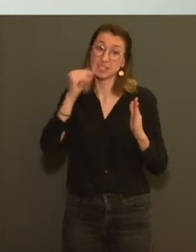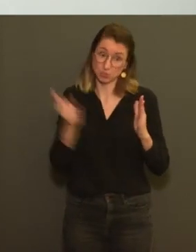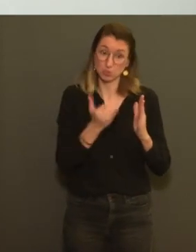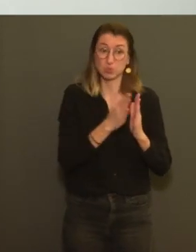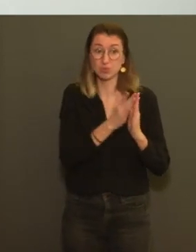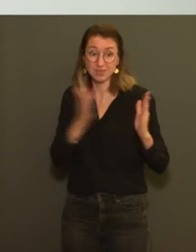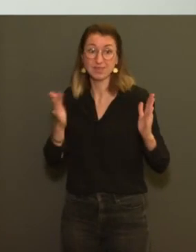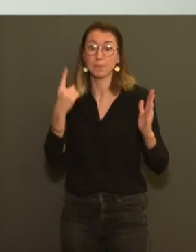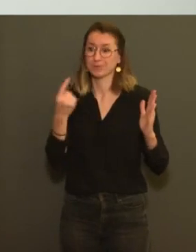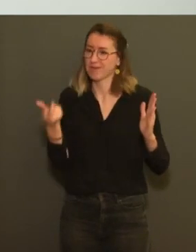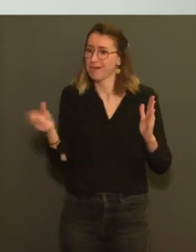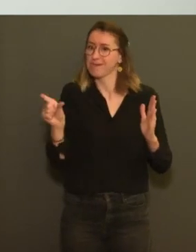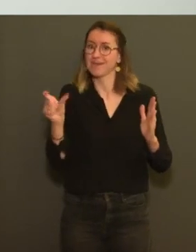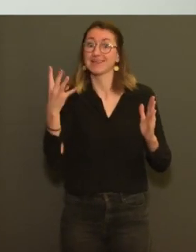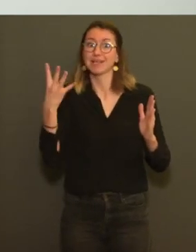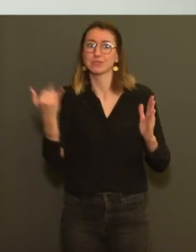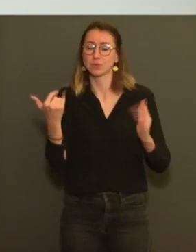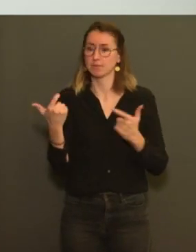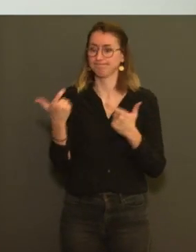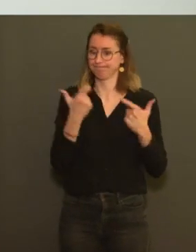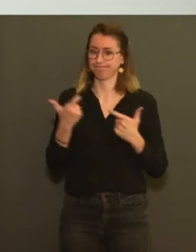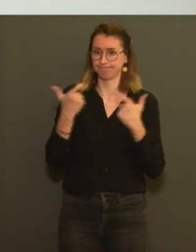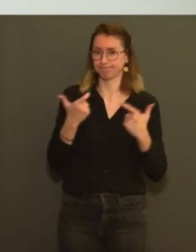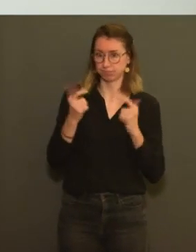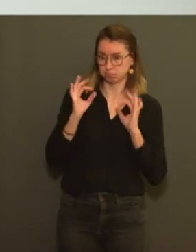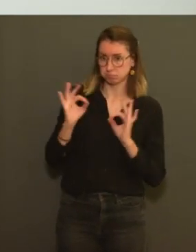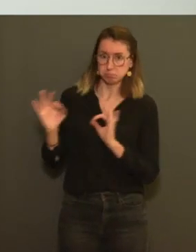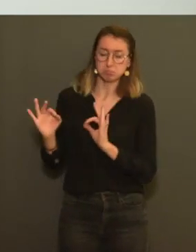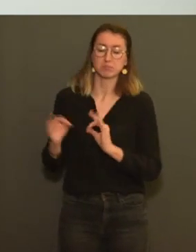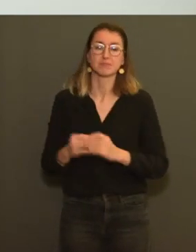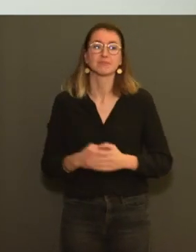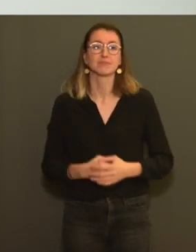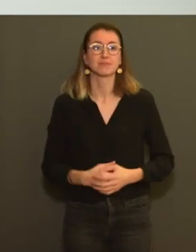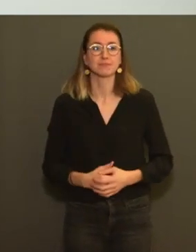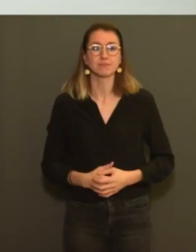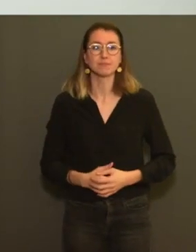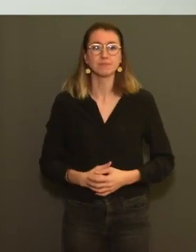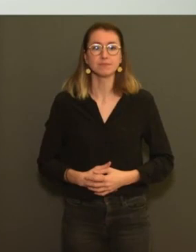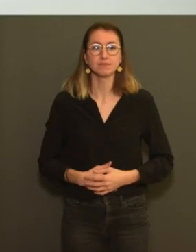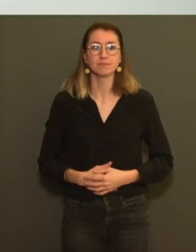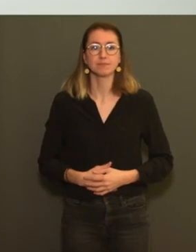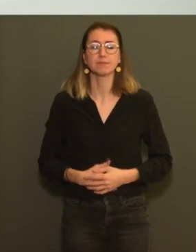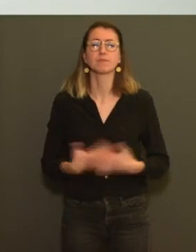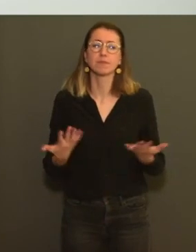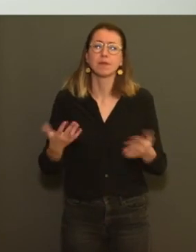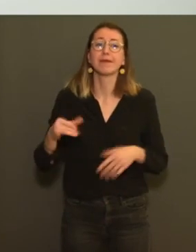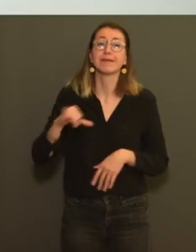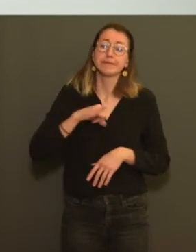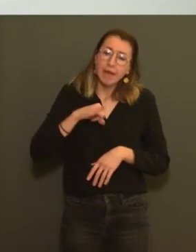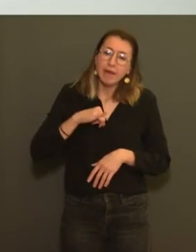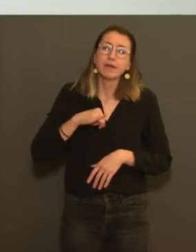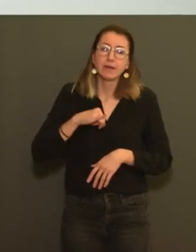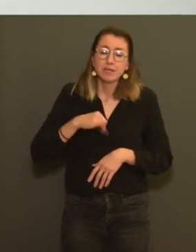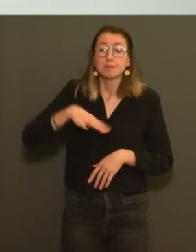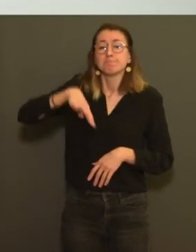précaution. Une exception notable à cette abrogation du test à J5 est celle